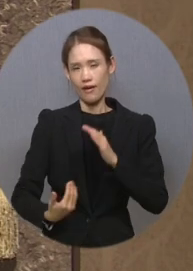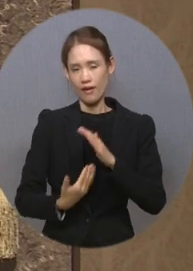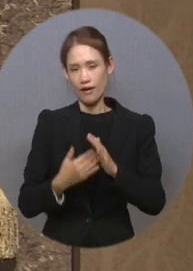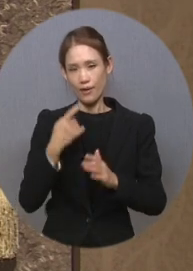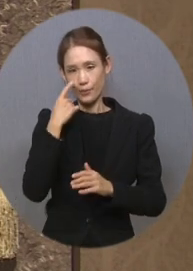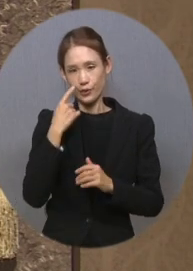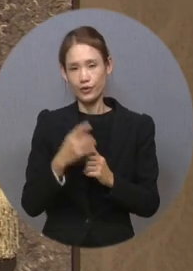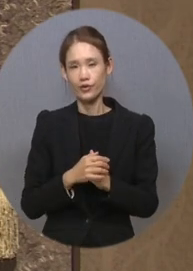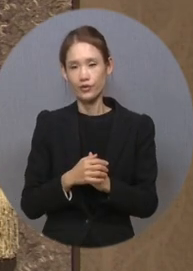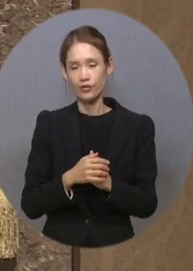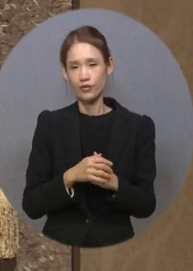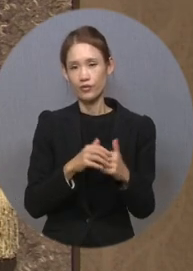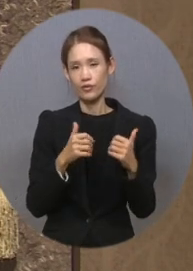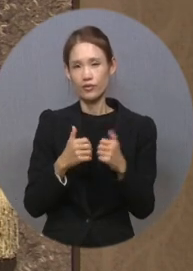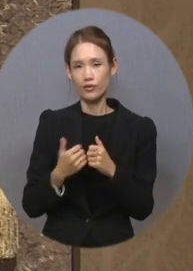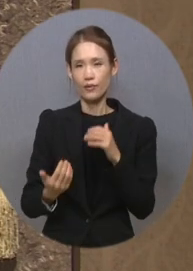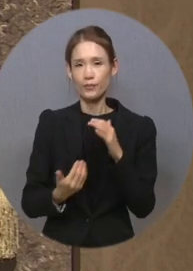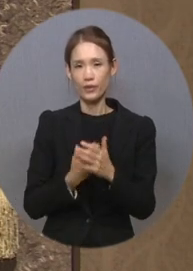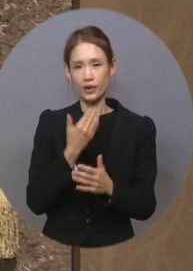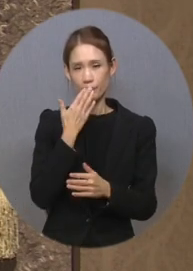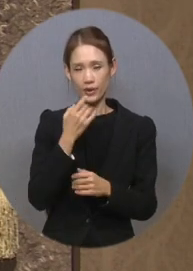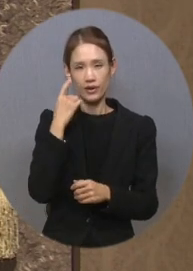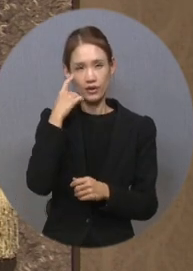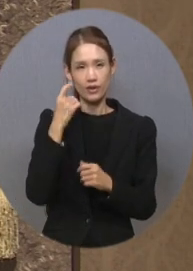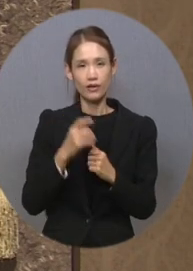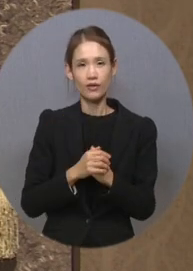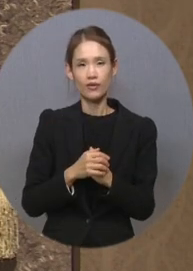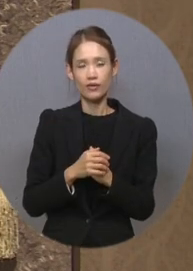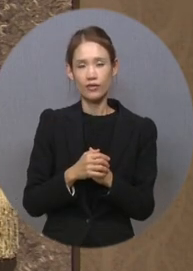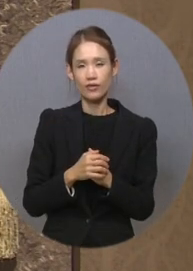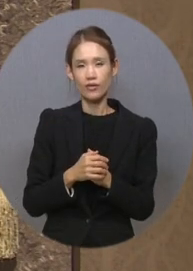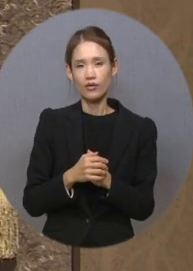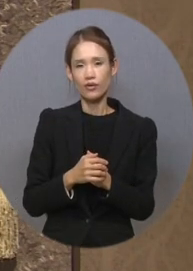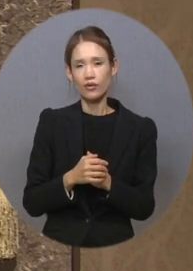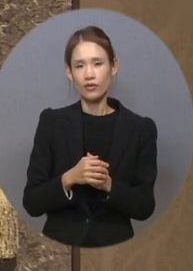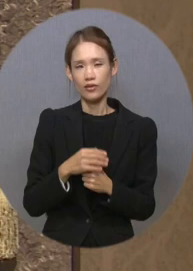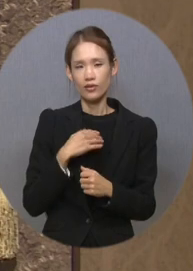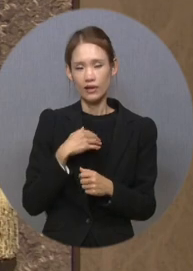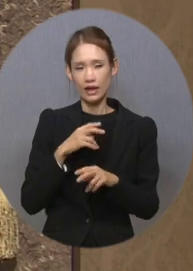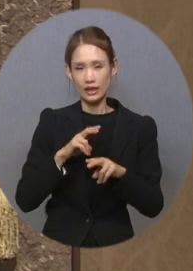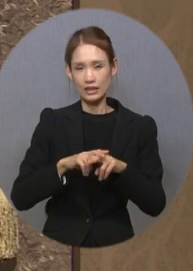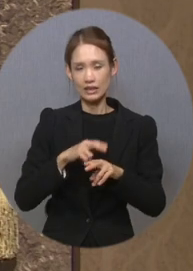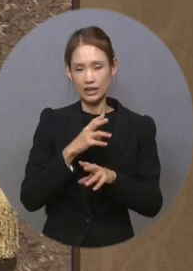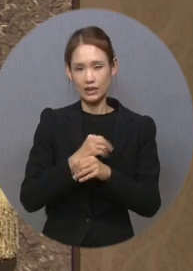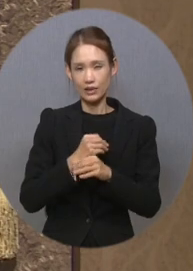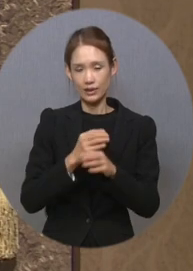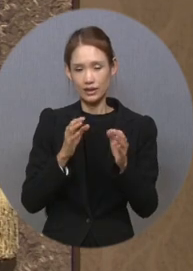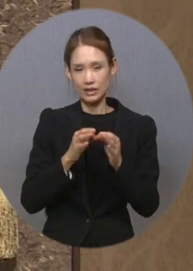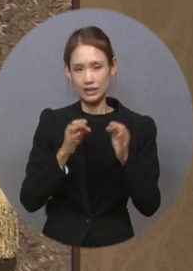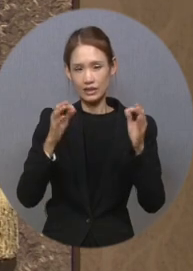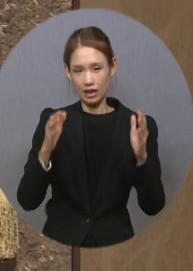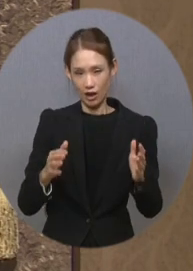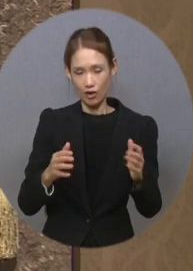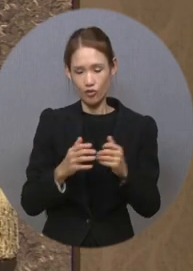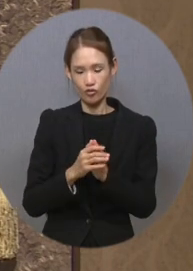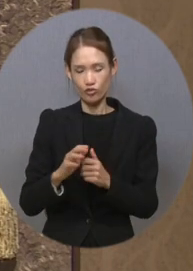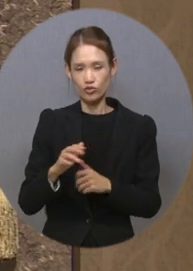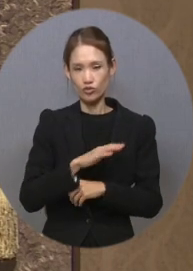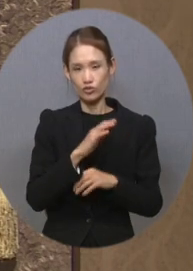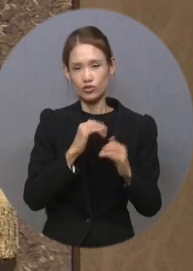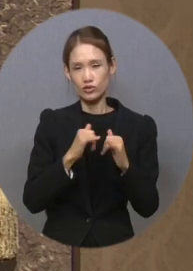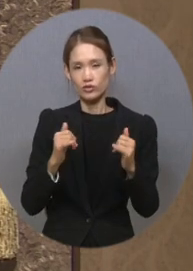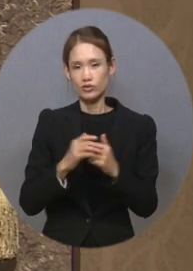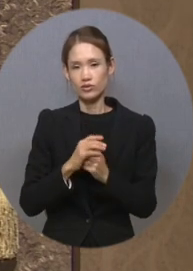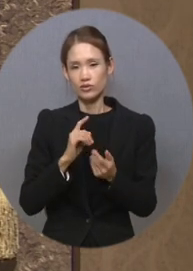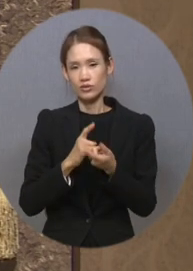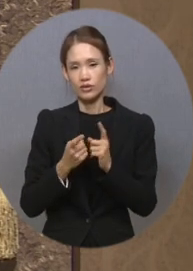이런 것들이 됐다 생각. 그래서 저는 이 재임 기간 중에 우리 시민들이 서로